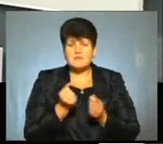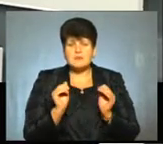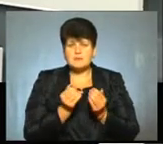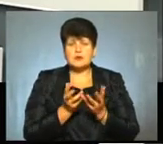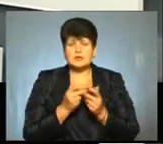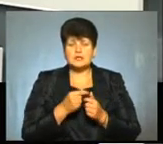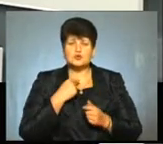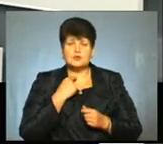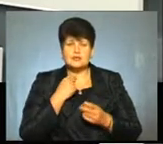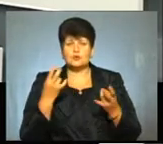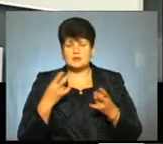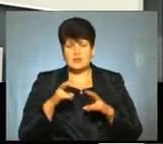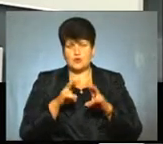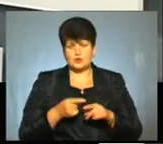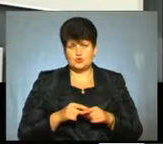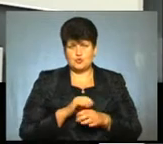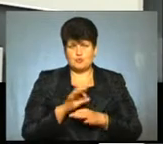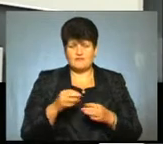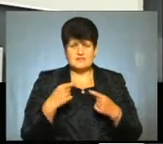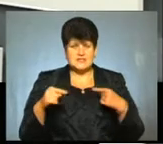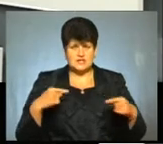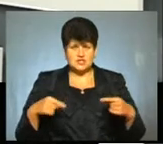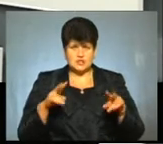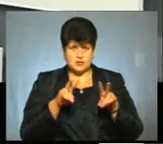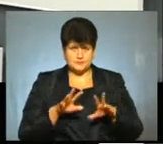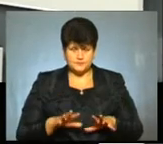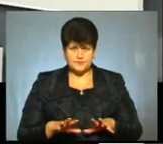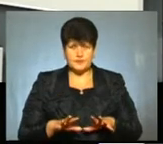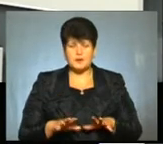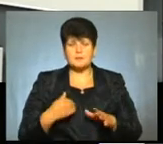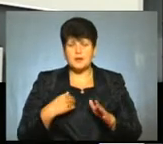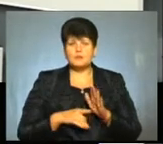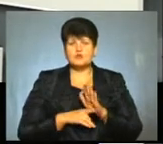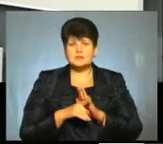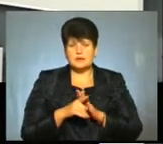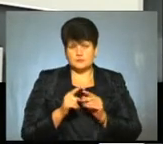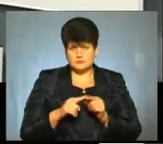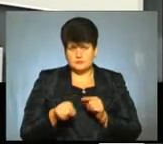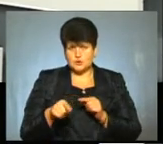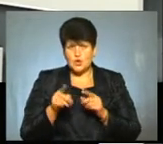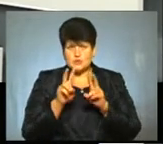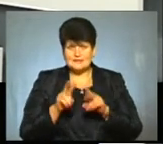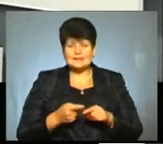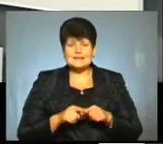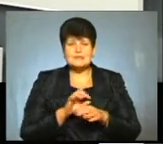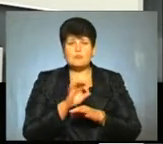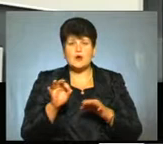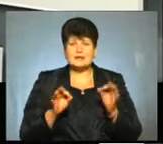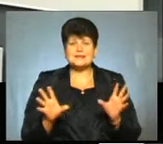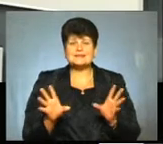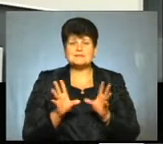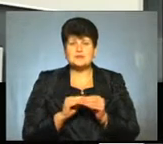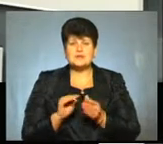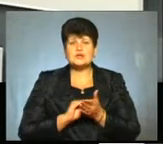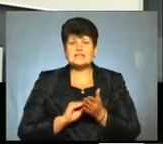мінімальної кількості голосів, які необхідні для розгляду цього проєкту. Всі інші проєкти на розгляду. Ми, власне, почнемо вже незабаром розглядати ці проєкти